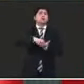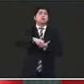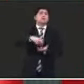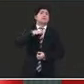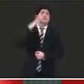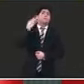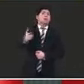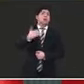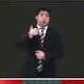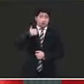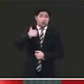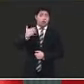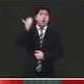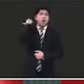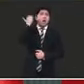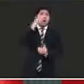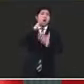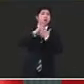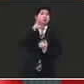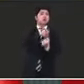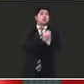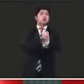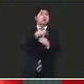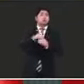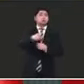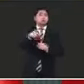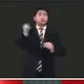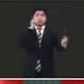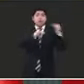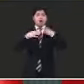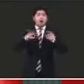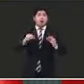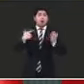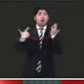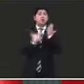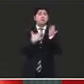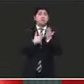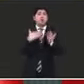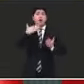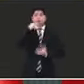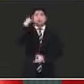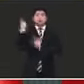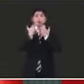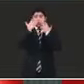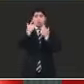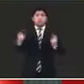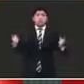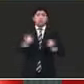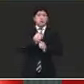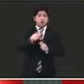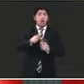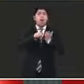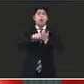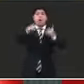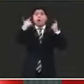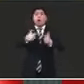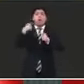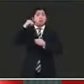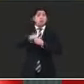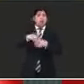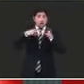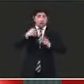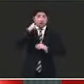yetişmiş insan yüzü donanım ve teknolojik imkanlar sayesinde her alanda olduğu gibi